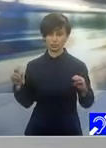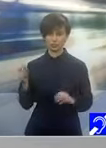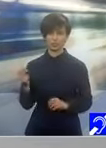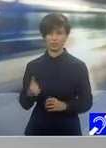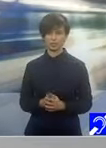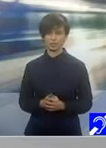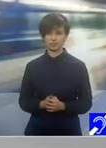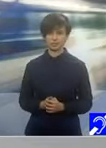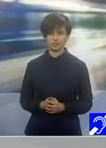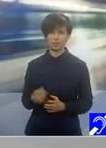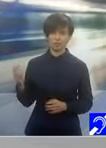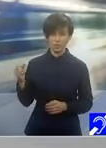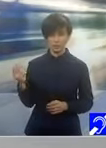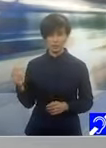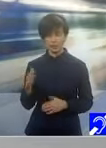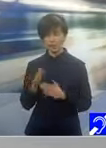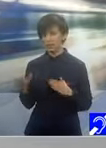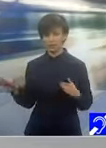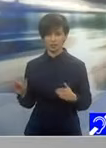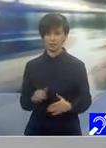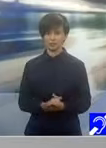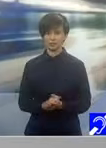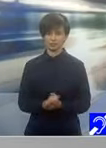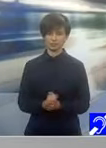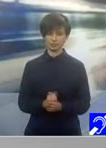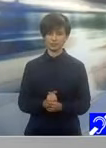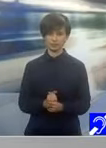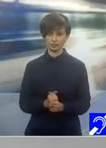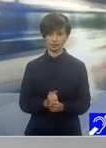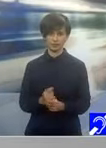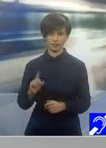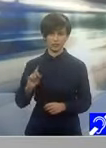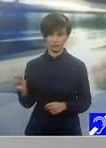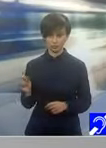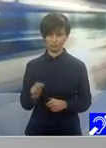s-au terminat? Sau mai aveți? Nu, pentru că au fost